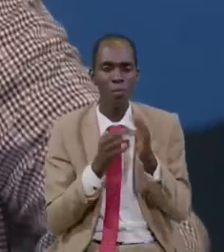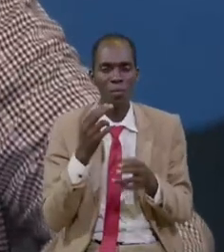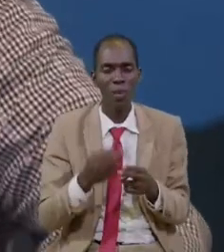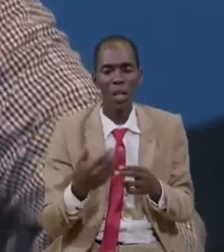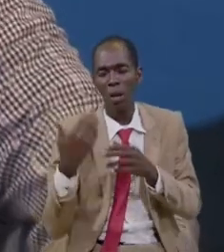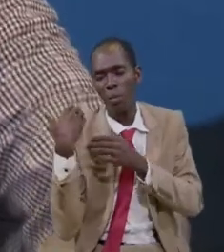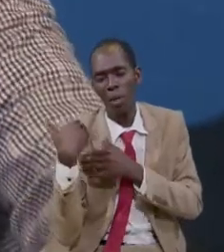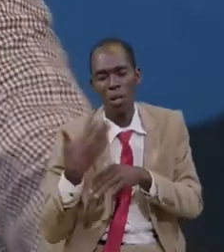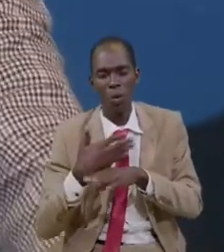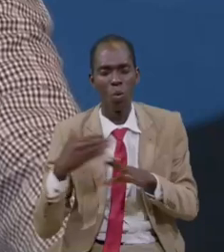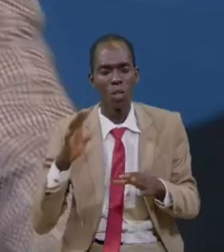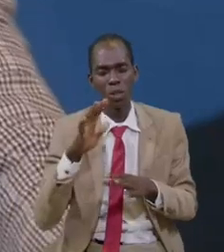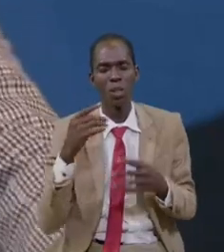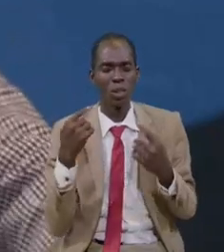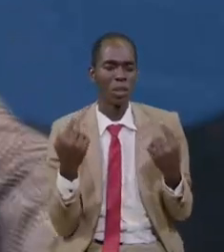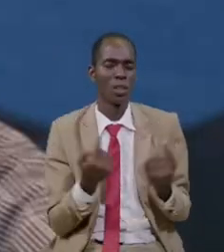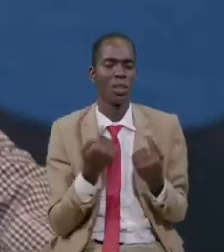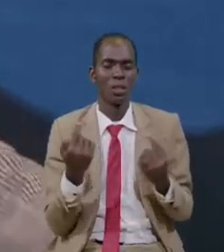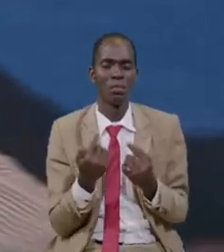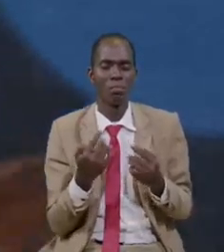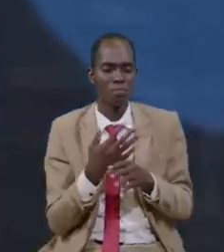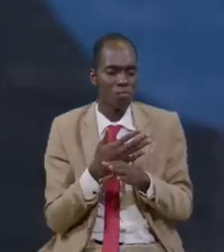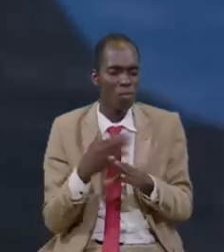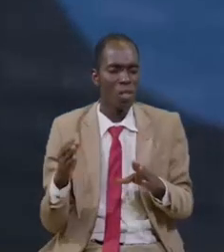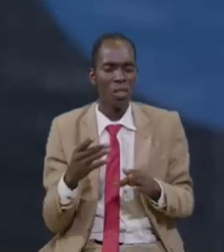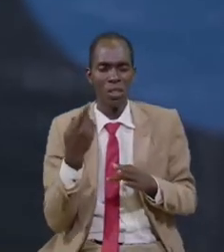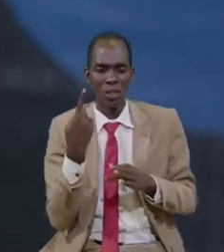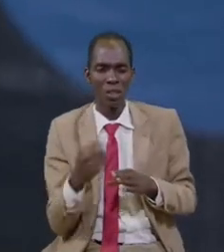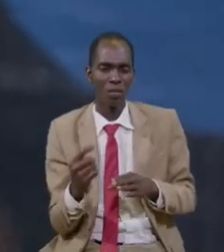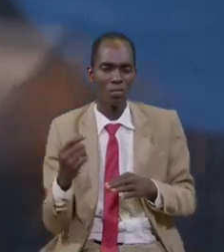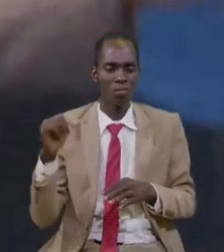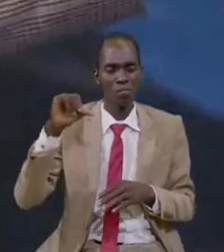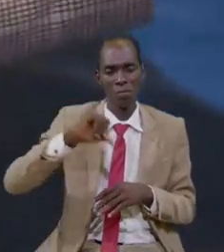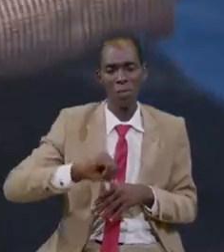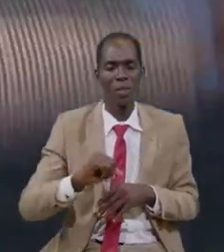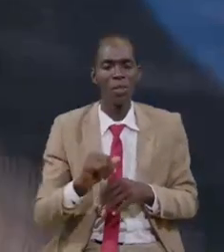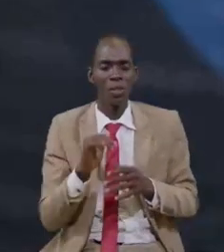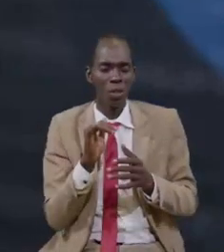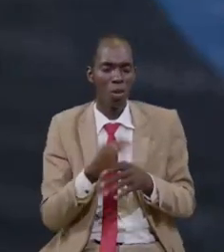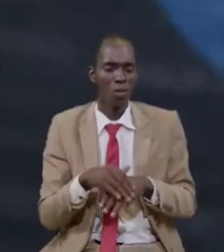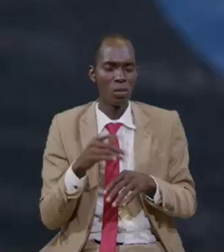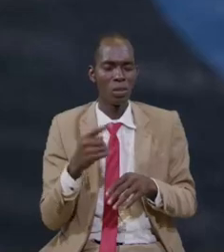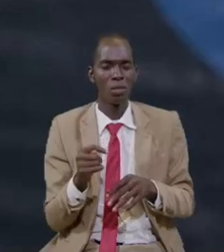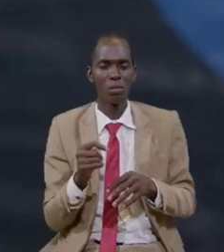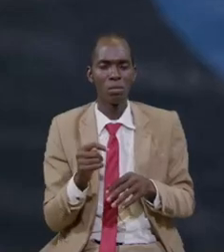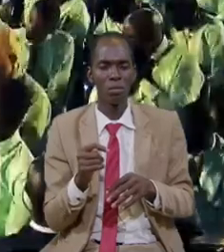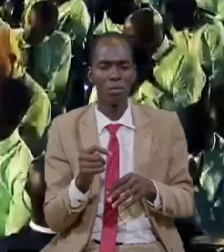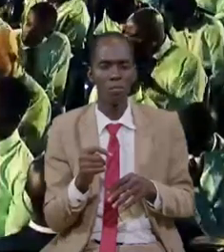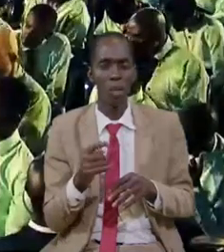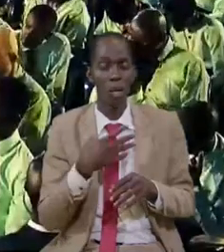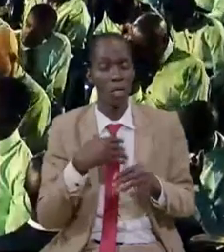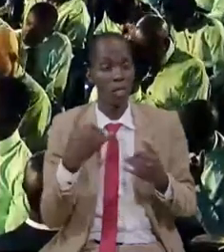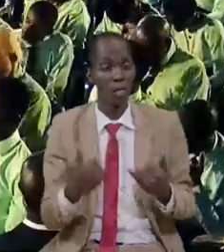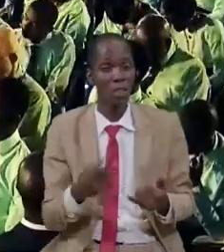péchés, portant toutes tes condamnations, portant toutes tes culpabilités. Et maintenant tu es